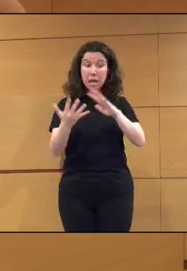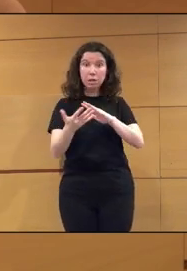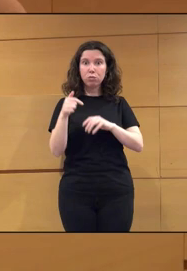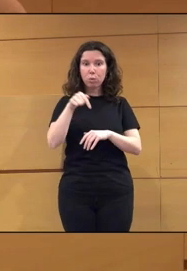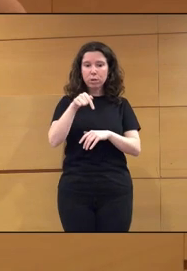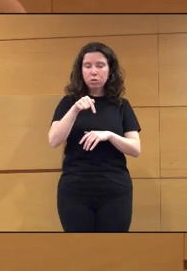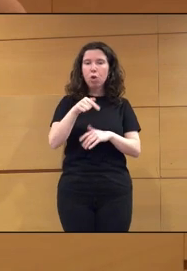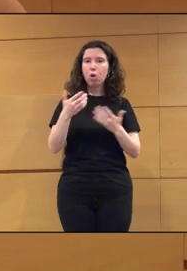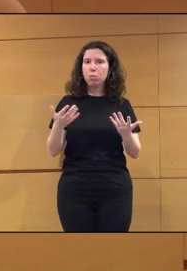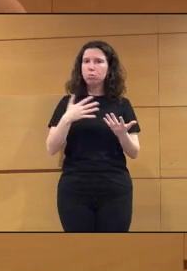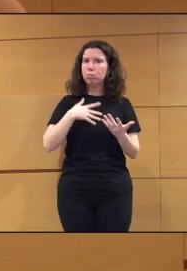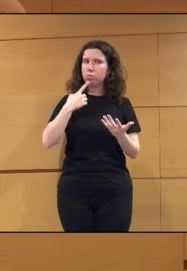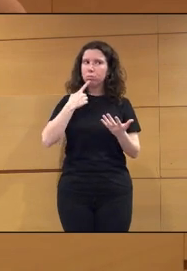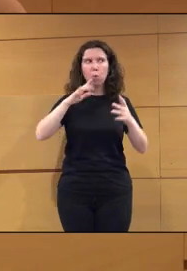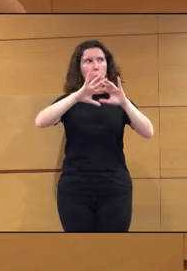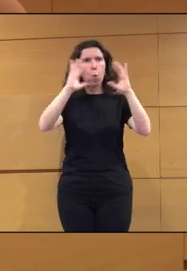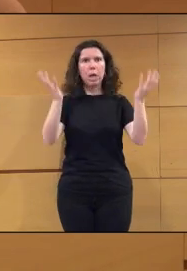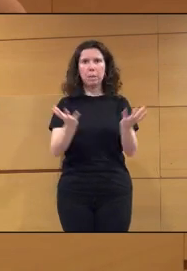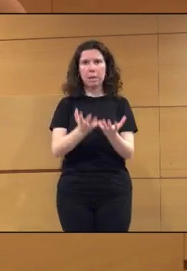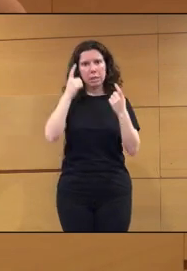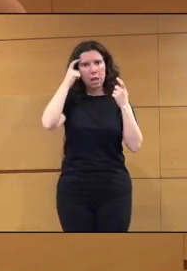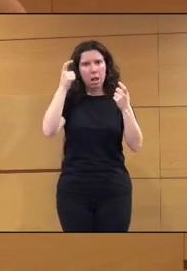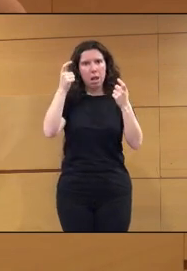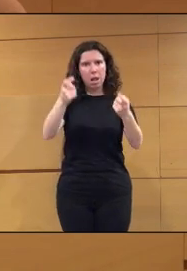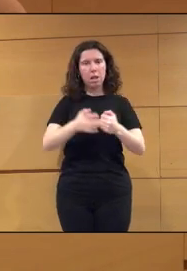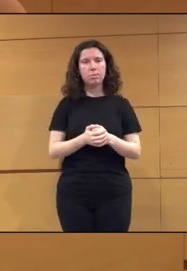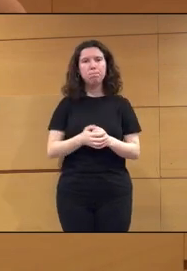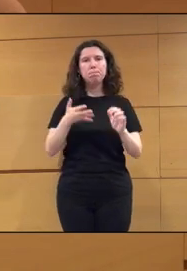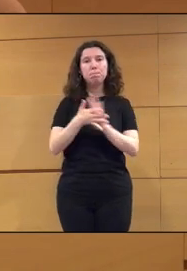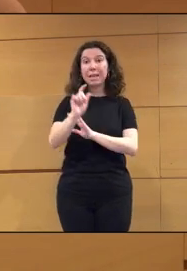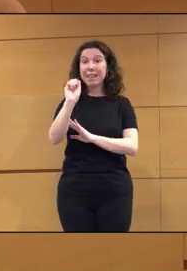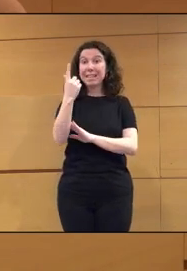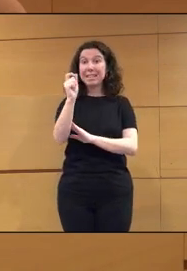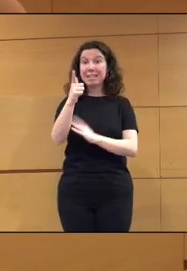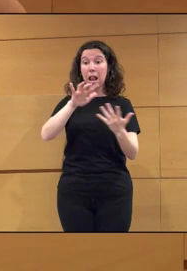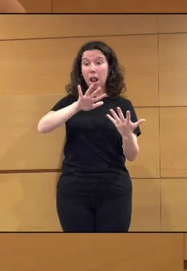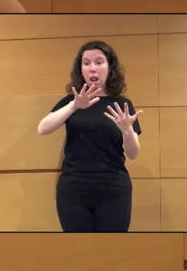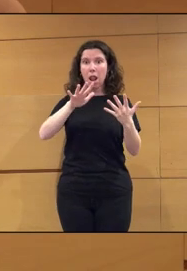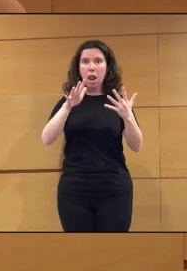més integrada i el més universal possible, perquè aquesta transformació digital